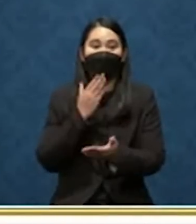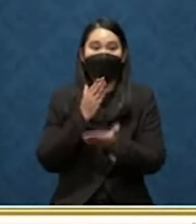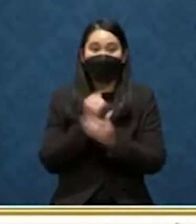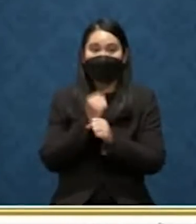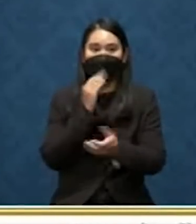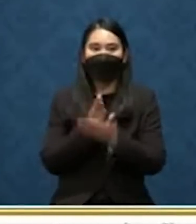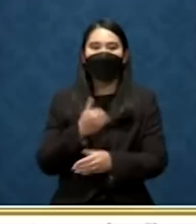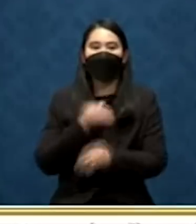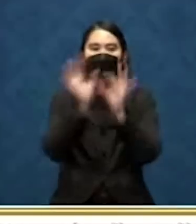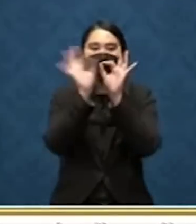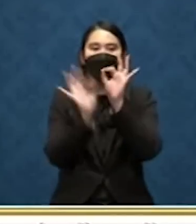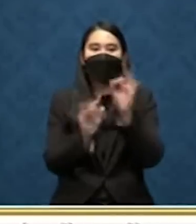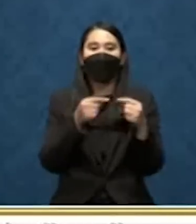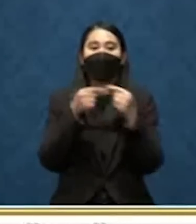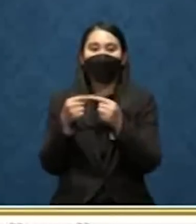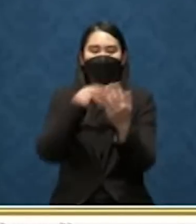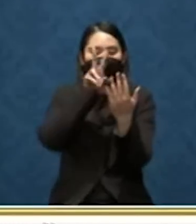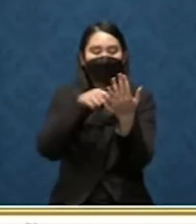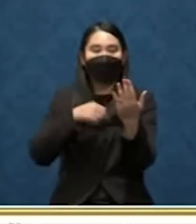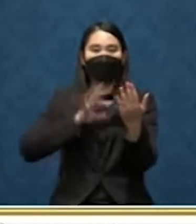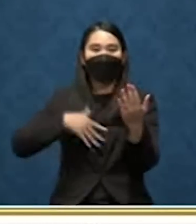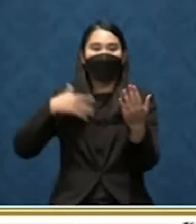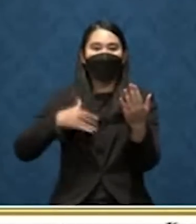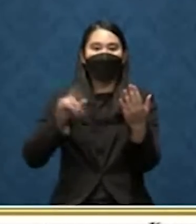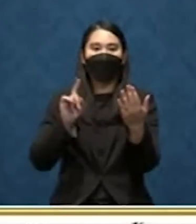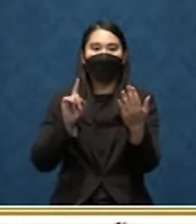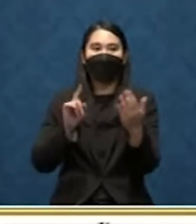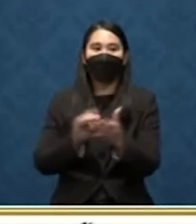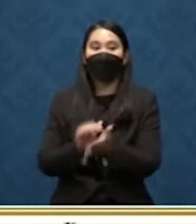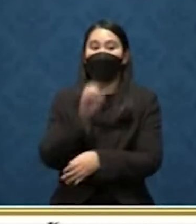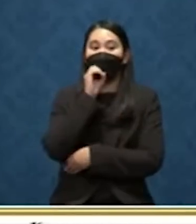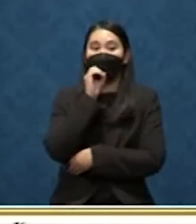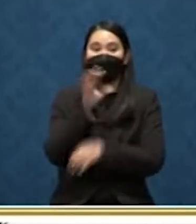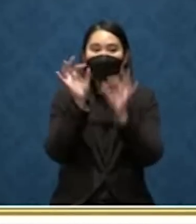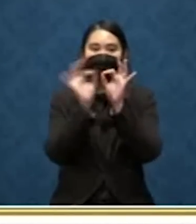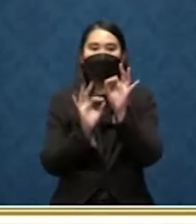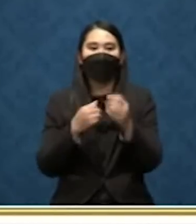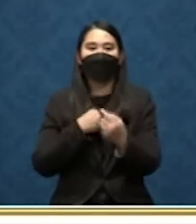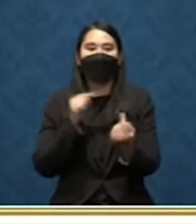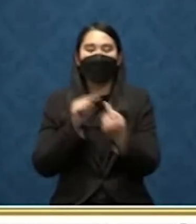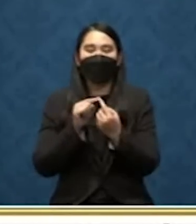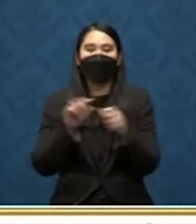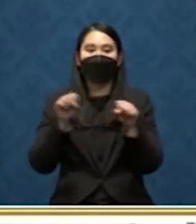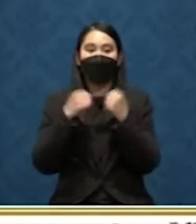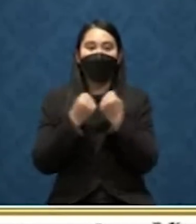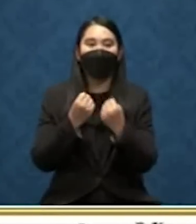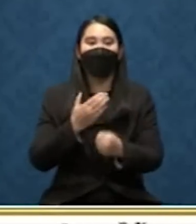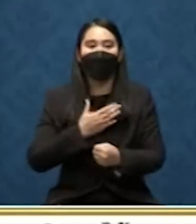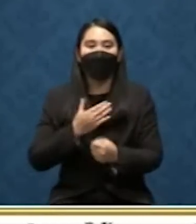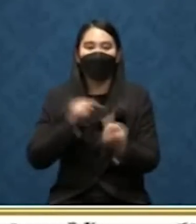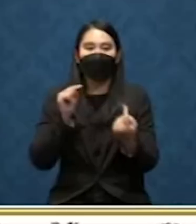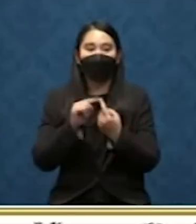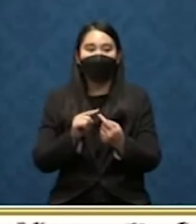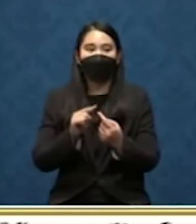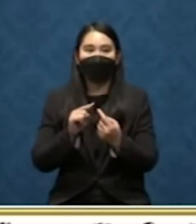ข้อความต่อไปอ่อนแลวผมเสร อกครับอ่างว่าสมาคมของตวเองได้รัความไ้